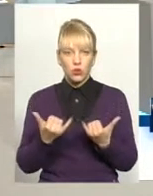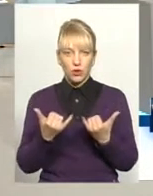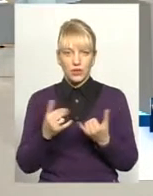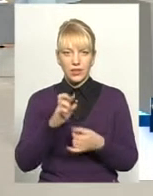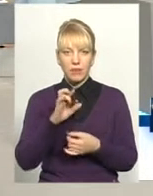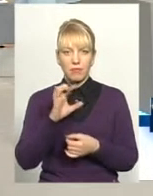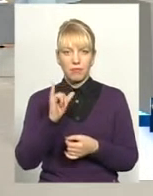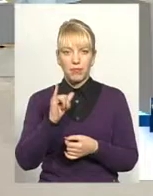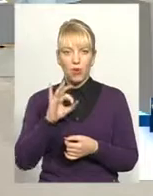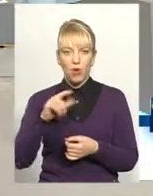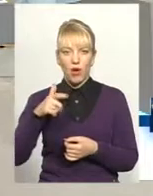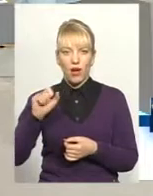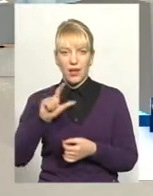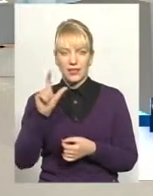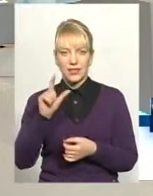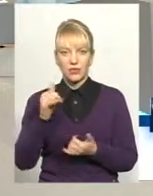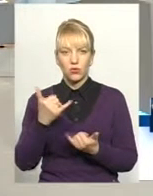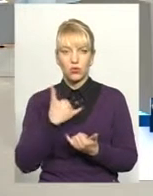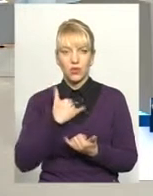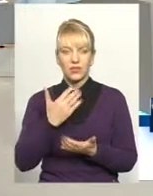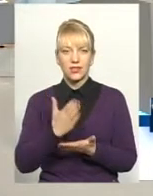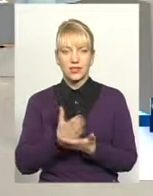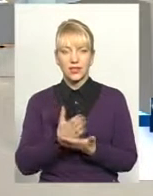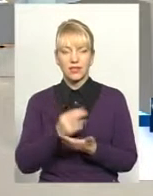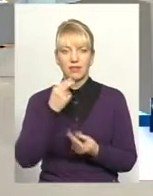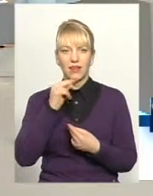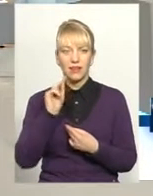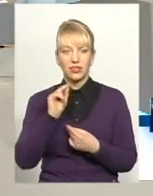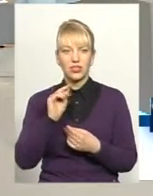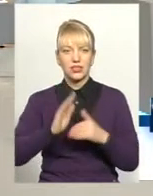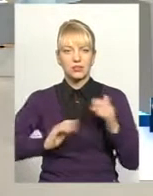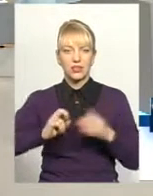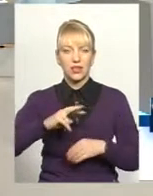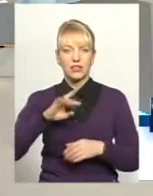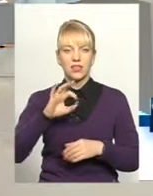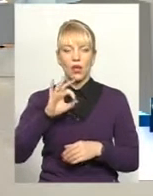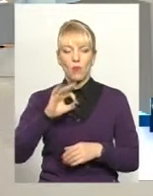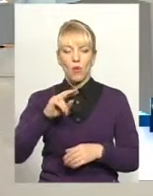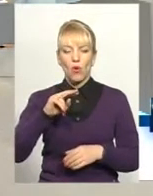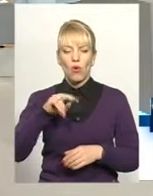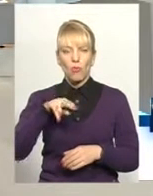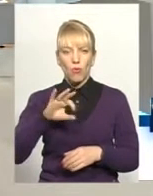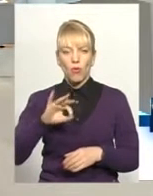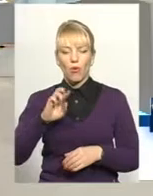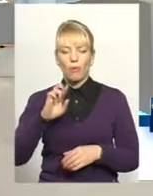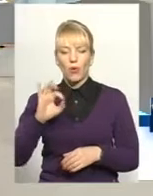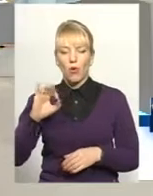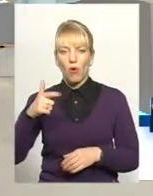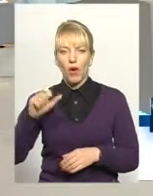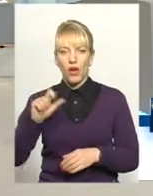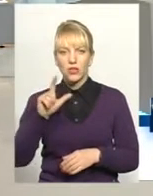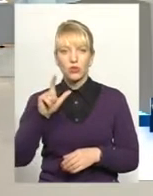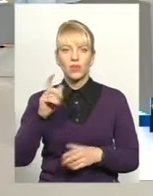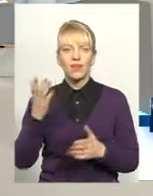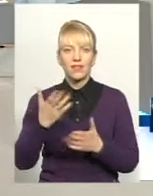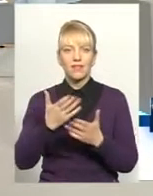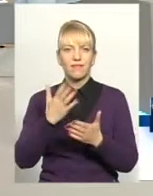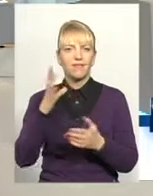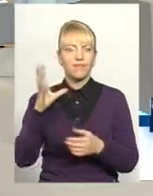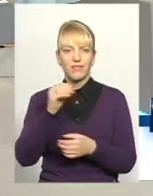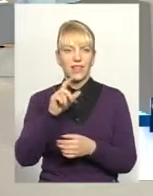біогаз, у нас є найкращі спеціалісти по біогазу, яких визнані навіть в Європі. Сьогодні